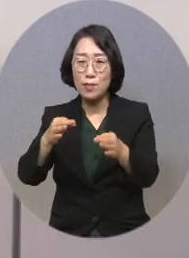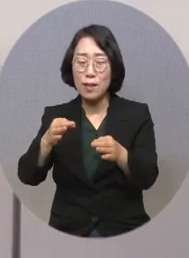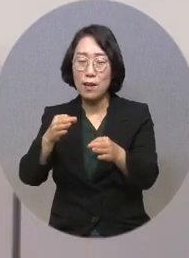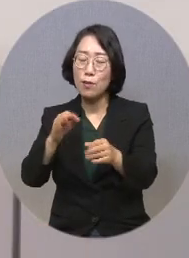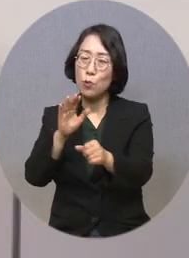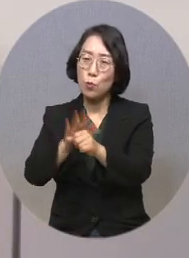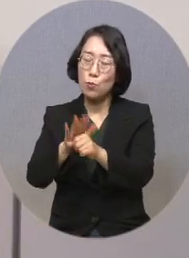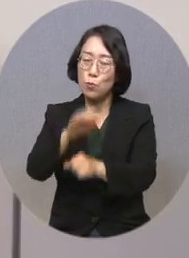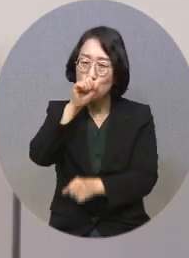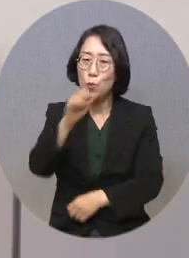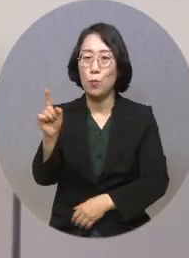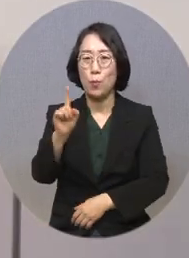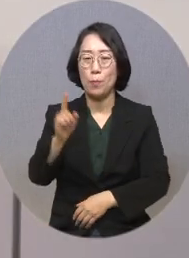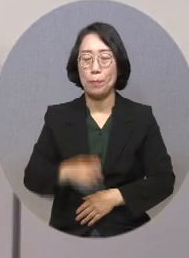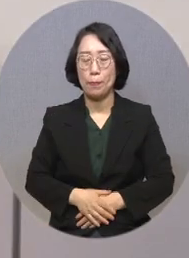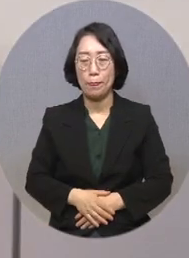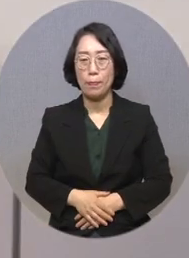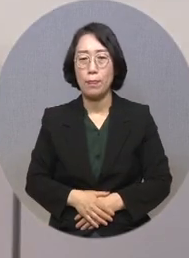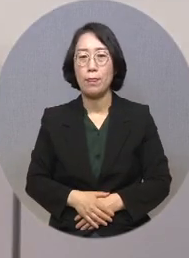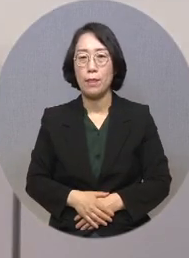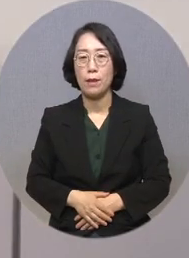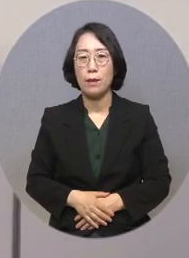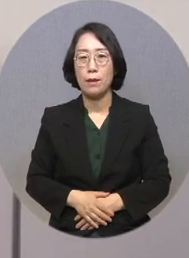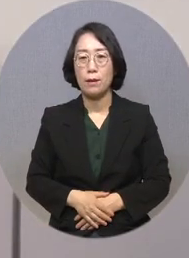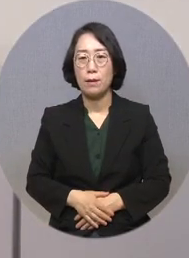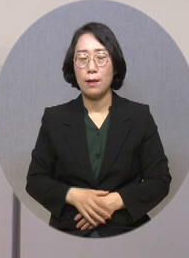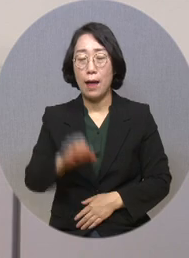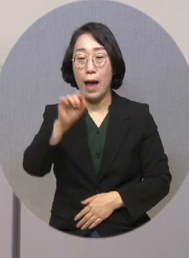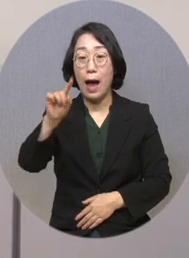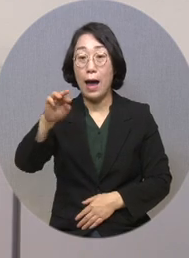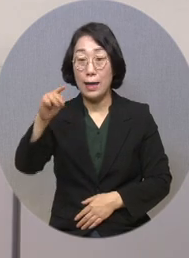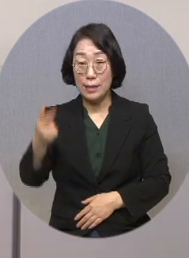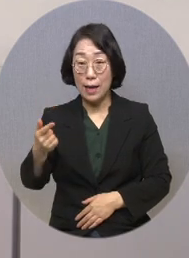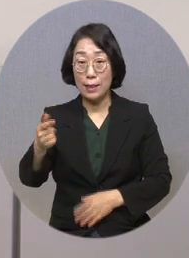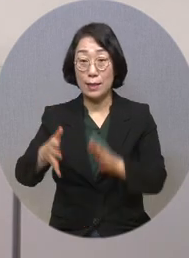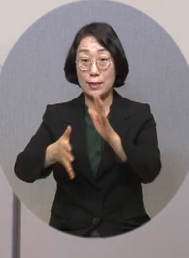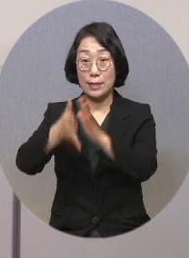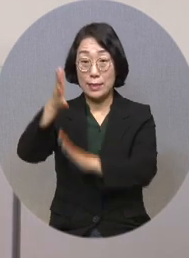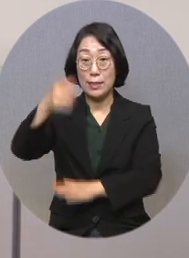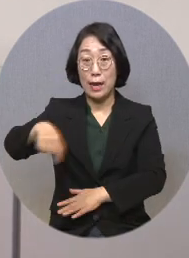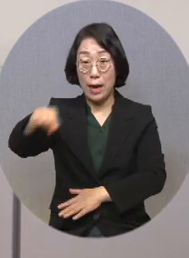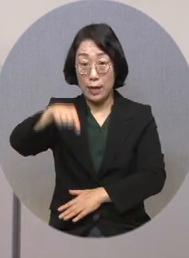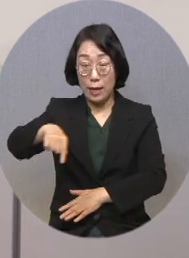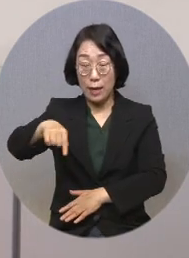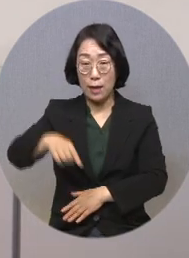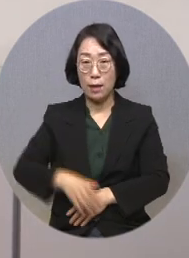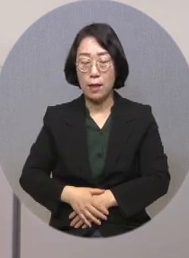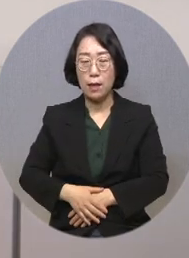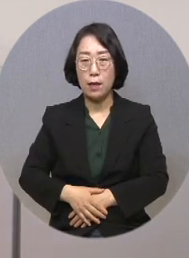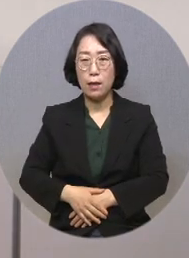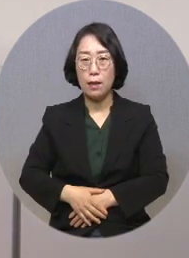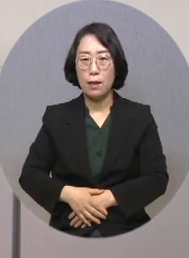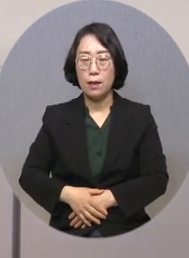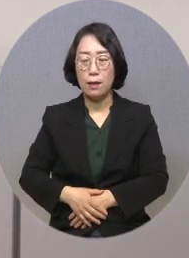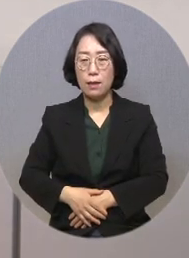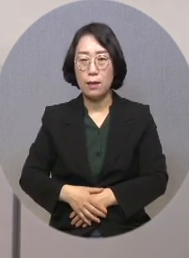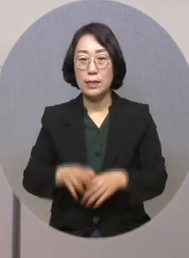네, 오늘날 그 아산시에도 시장들이 많고 또